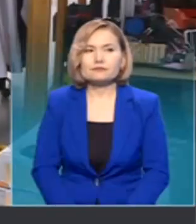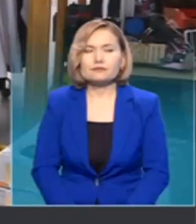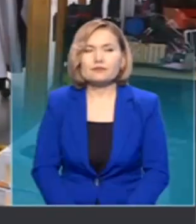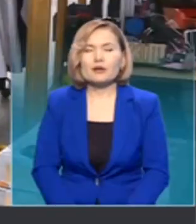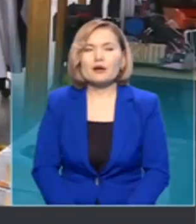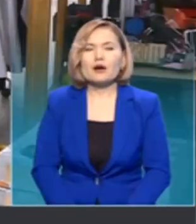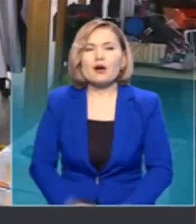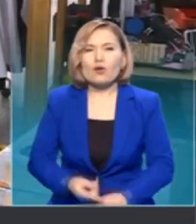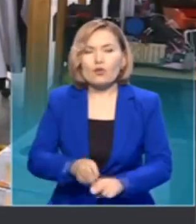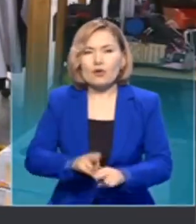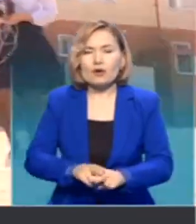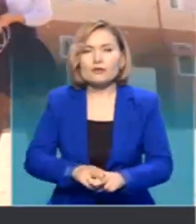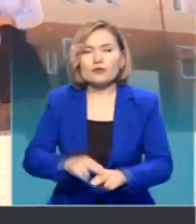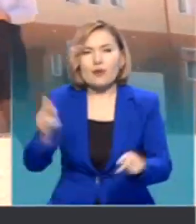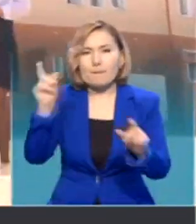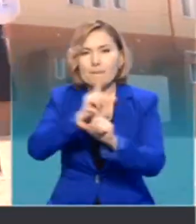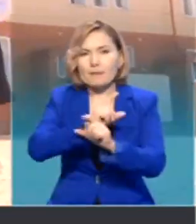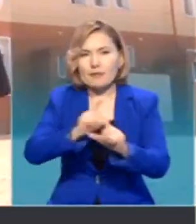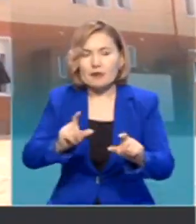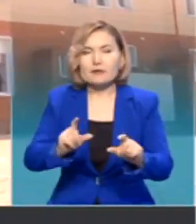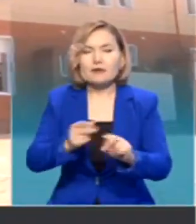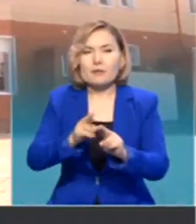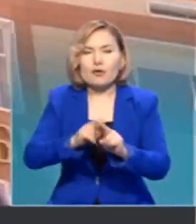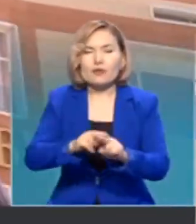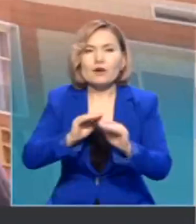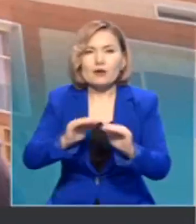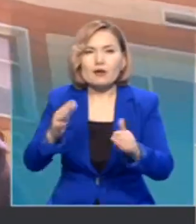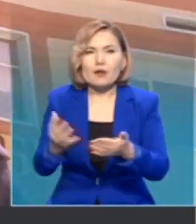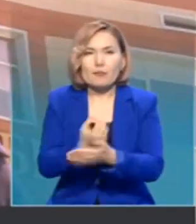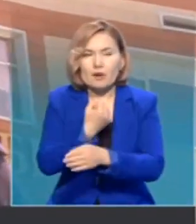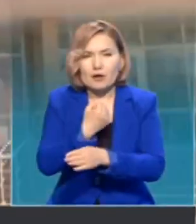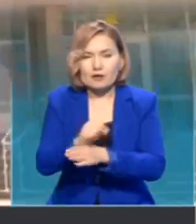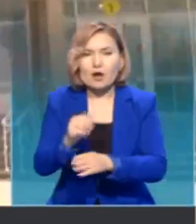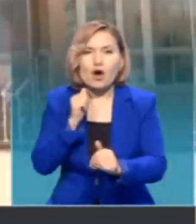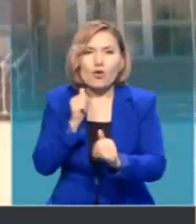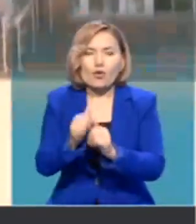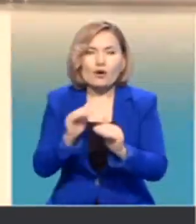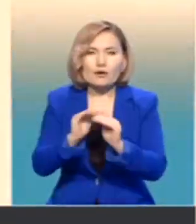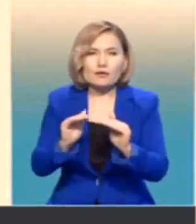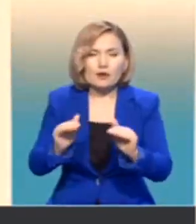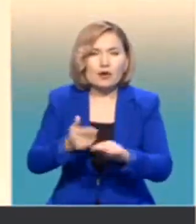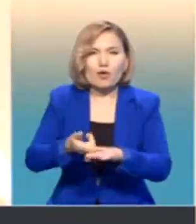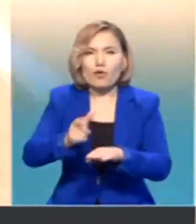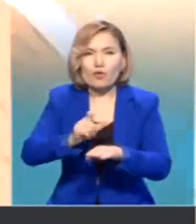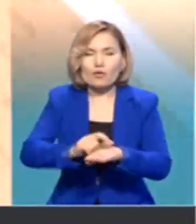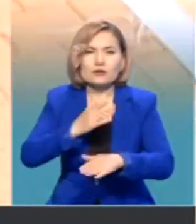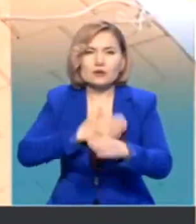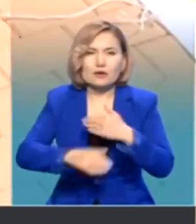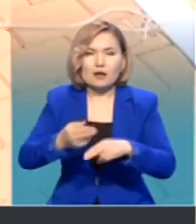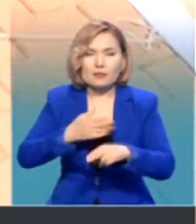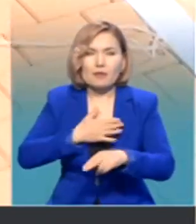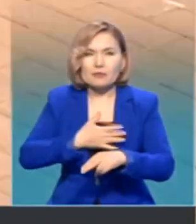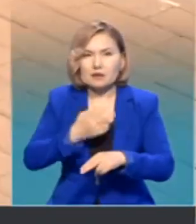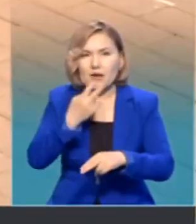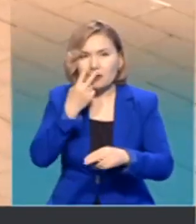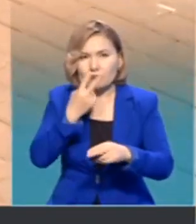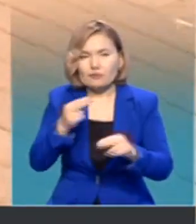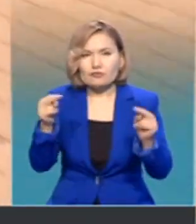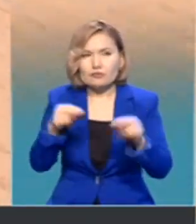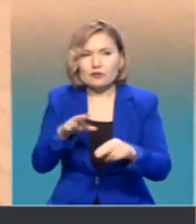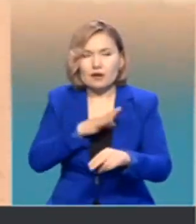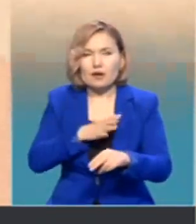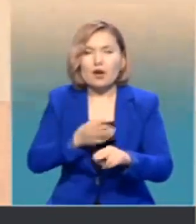Бұл сәт мектеп үшін мереке. Үлкен ғылымға нық қадам басқан озат оқушылардың озық тәжірибесін біз де тамашаладық.